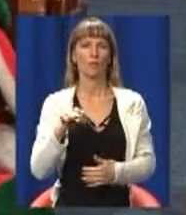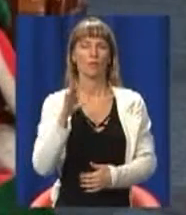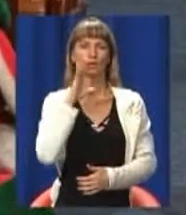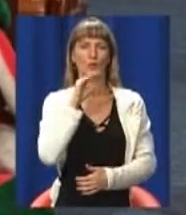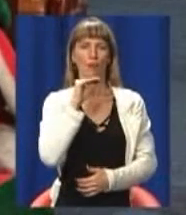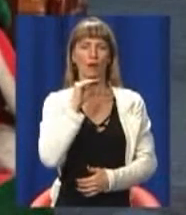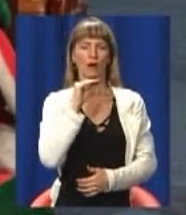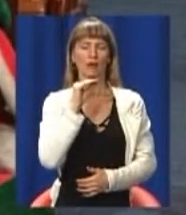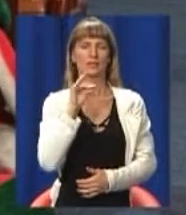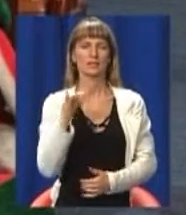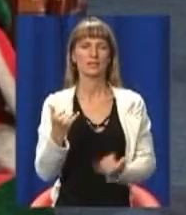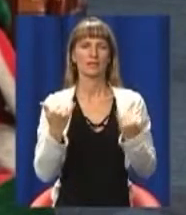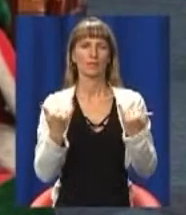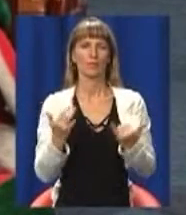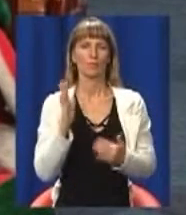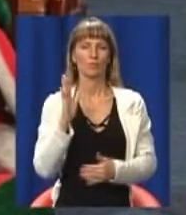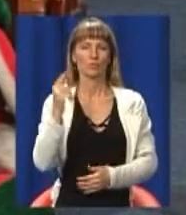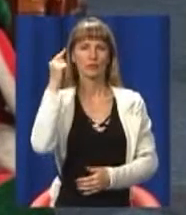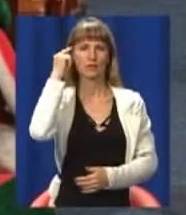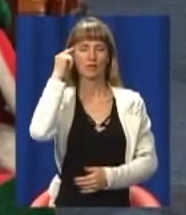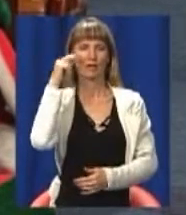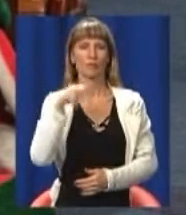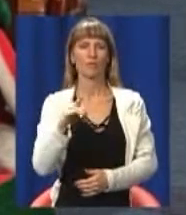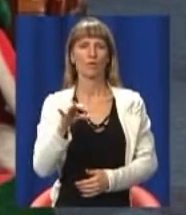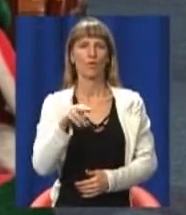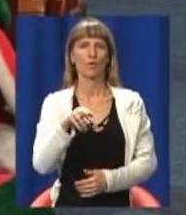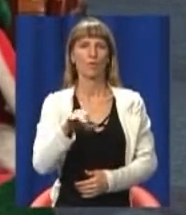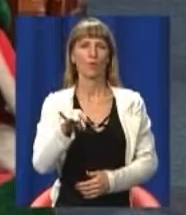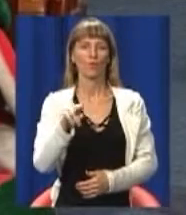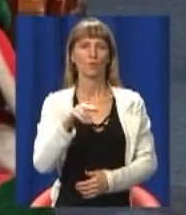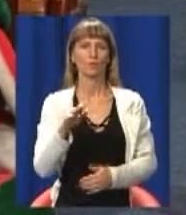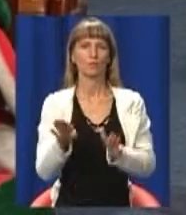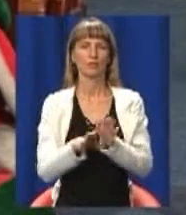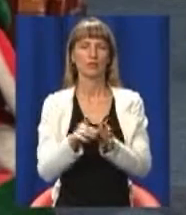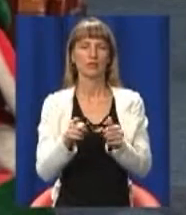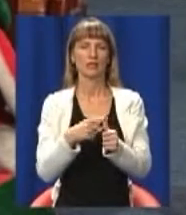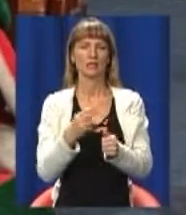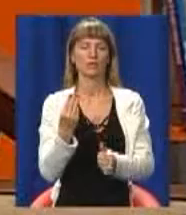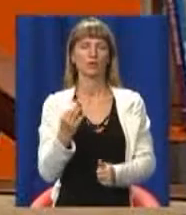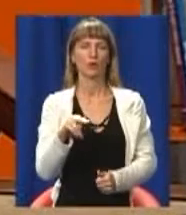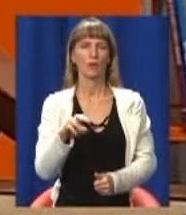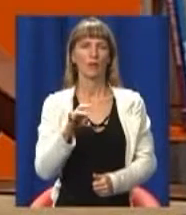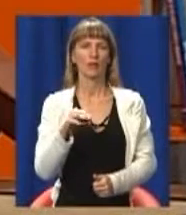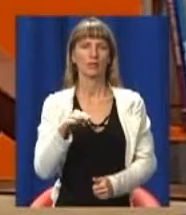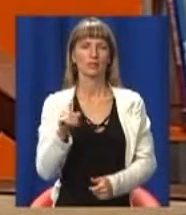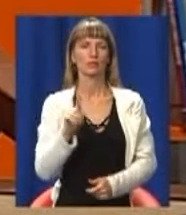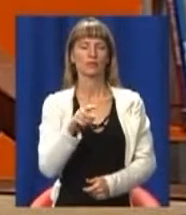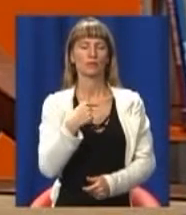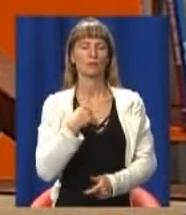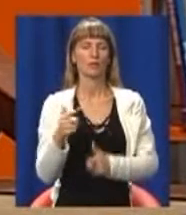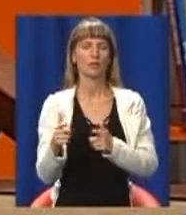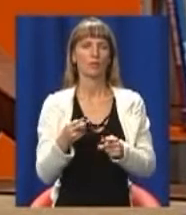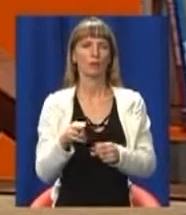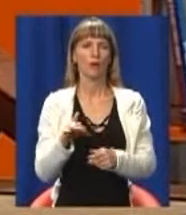песиків? І сьогодні ми будемо дізнаватися про породу під назвою шиперки. Сашко, що ти нам приготував про